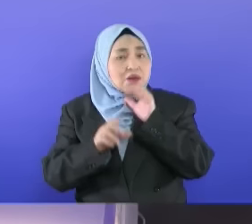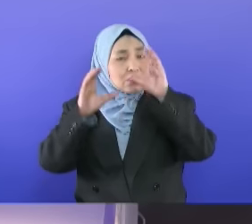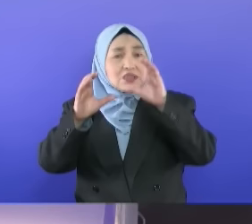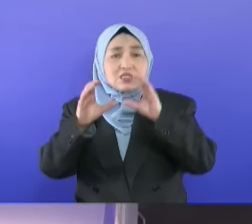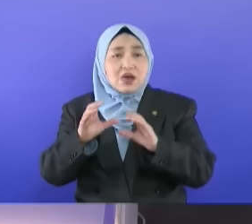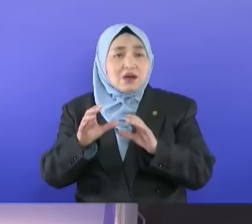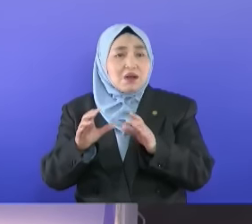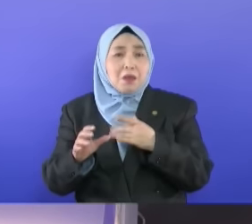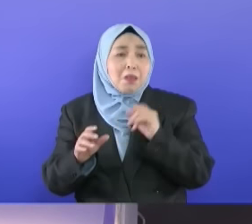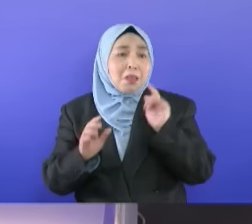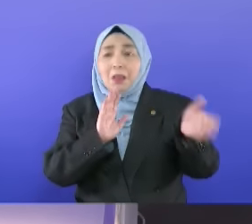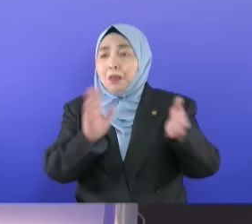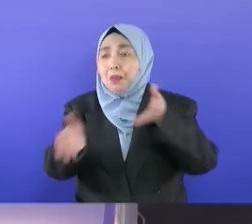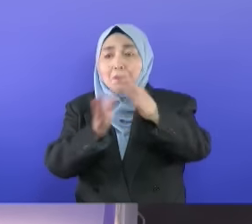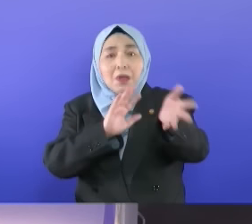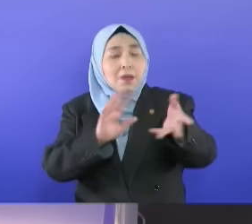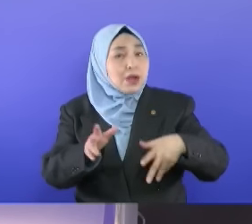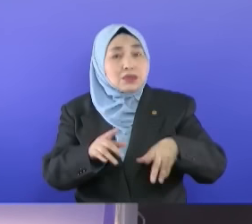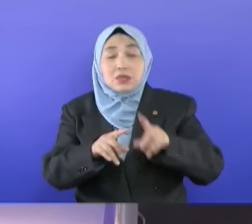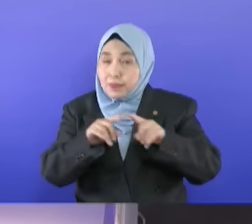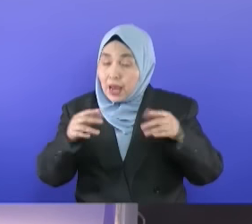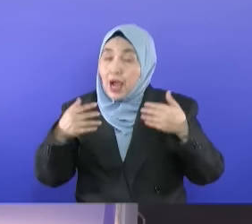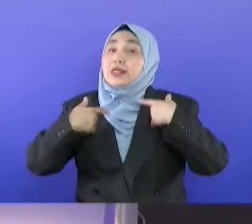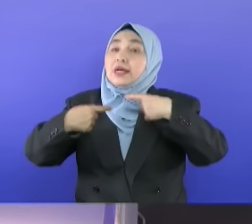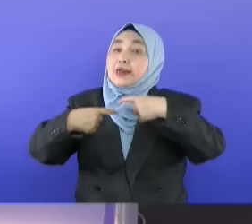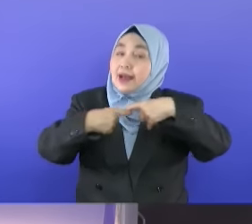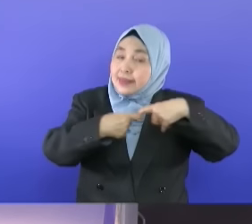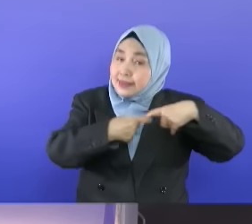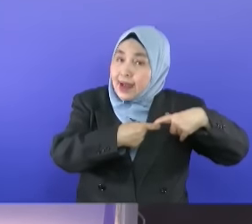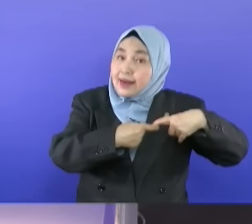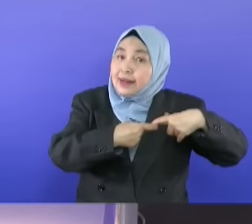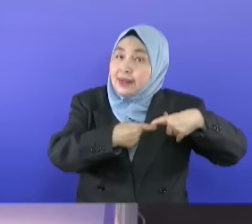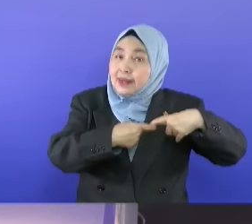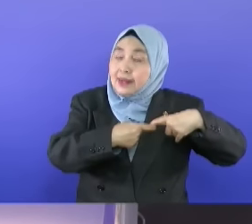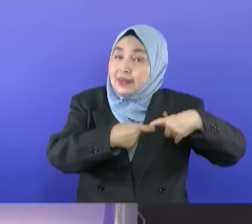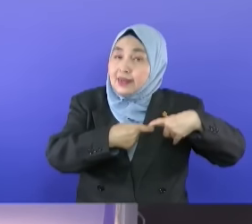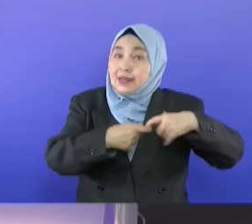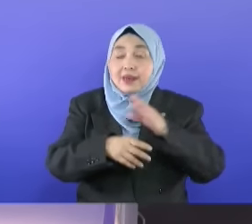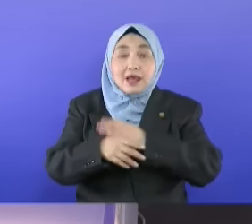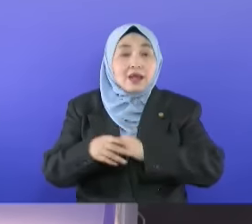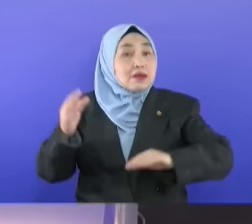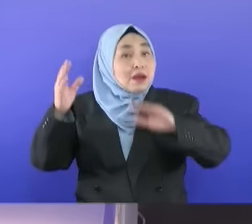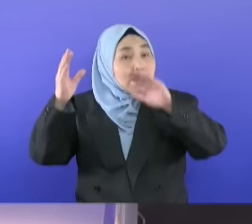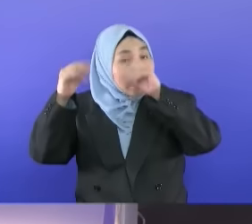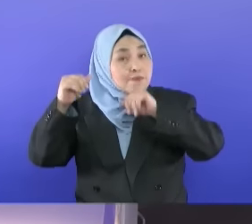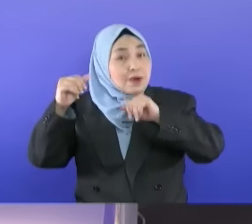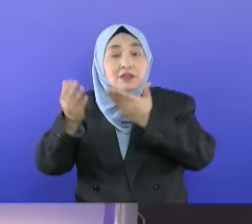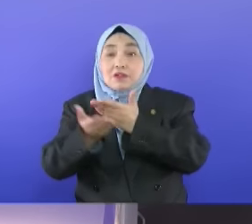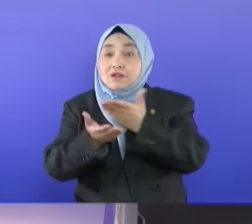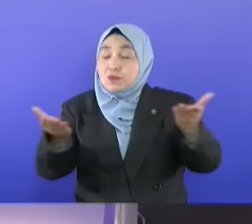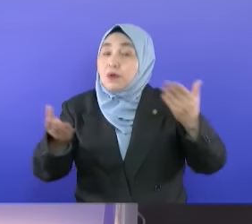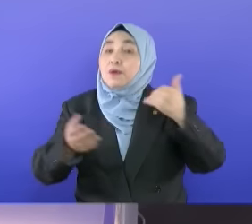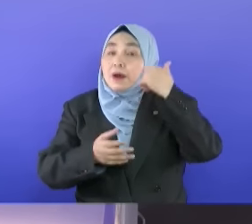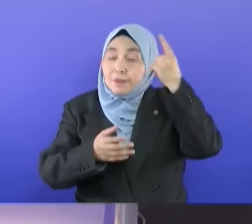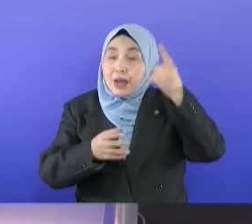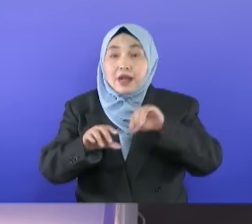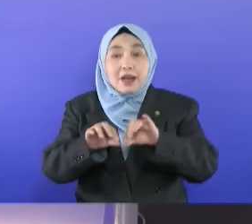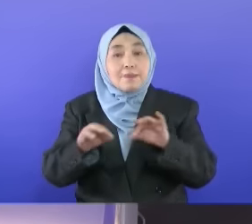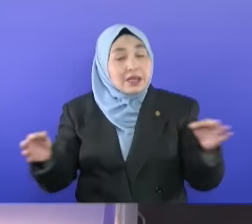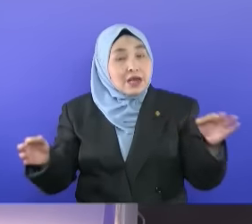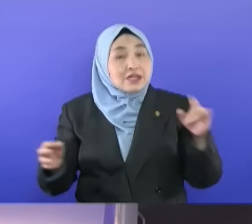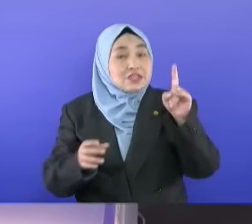sempurna misalnya tetapi ada karena sub ada kaitan di antara satu sama lain dan diharapkan sudah pun memahami dalam ayat